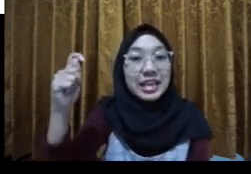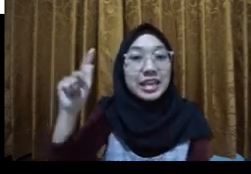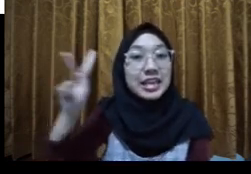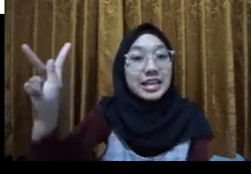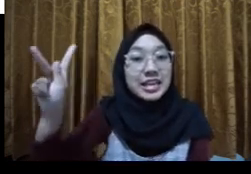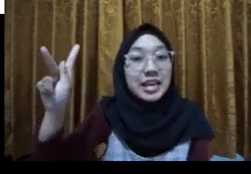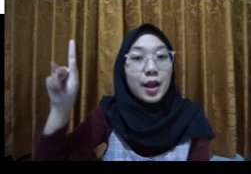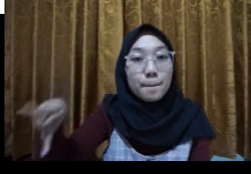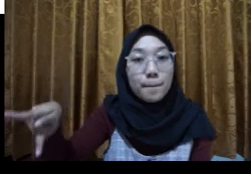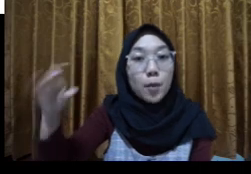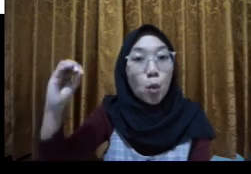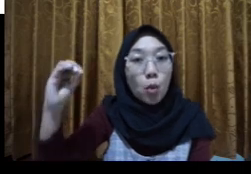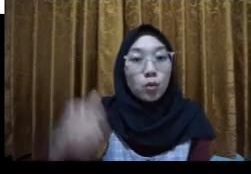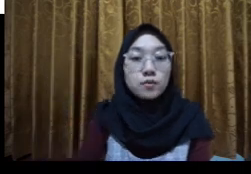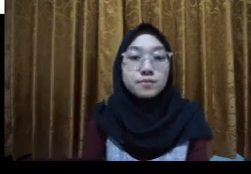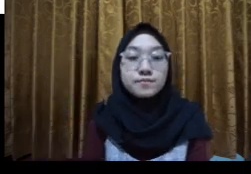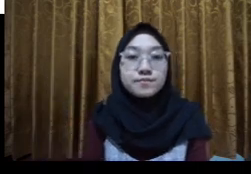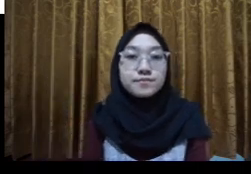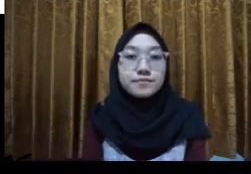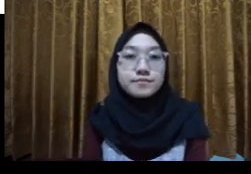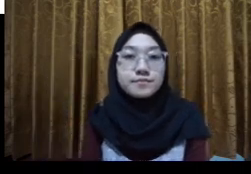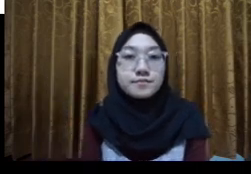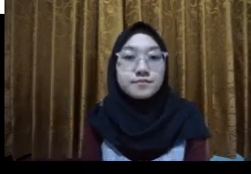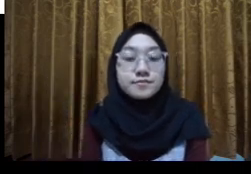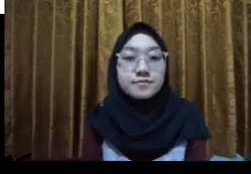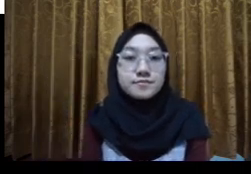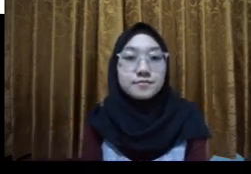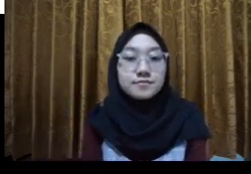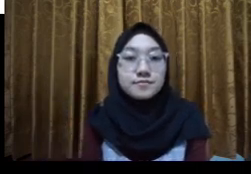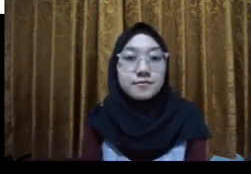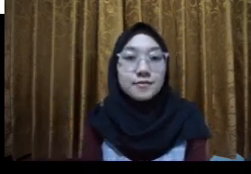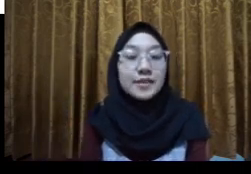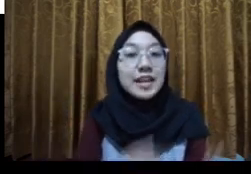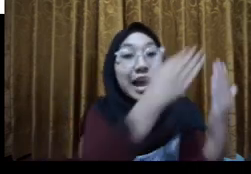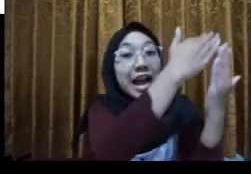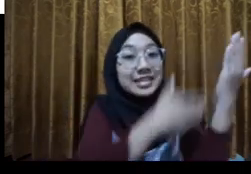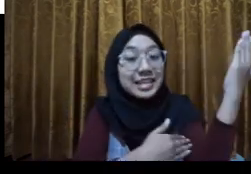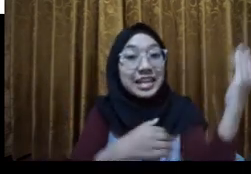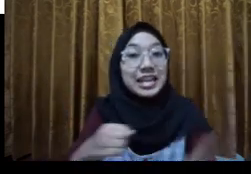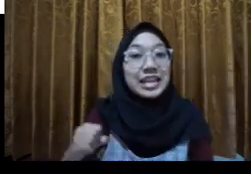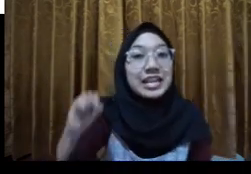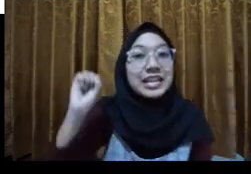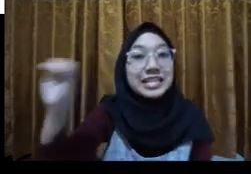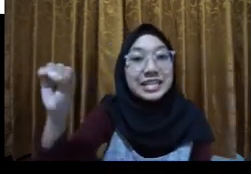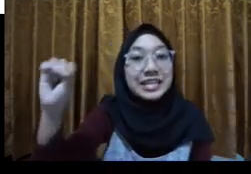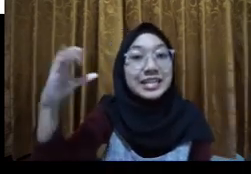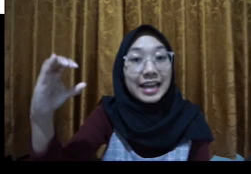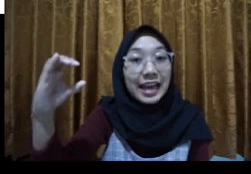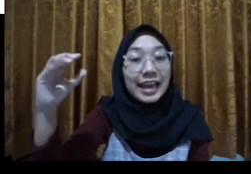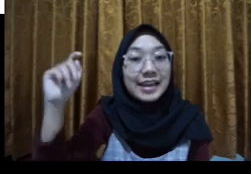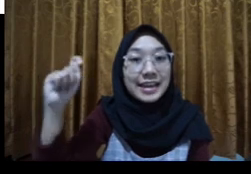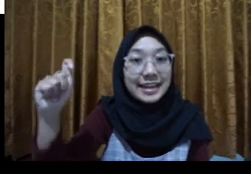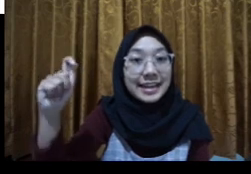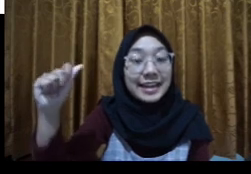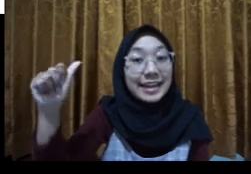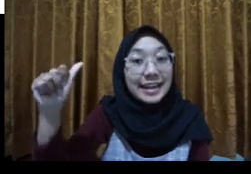Silakan nanti disimak di sana, itu lebih akurat hasilnya. Bukan dokumennya yang rusak ya, tapi hasil